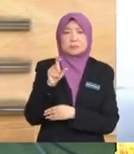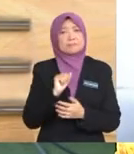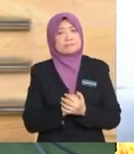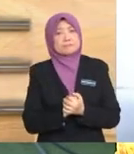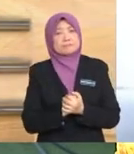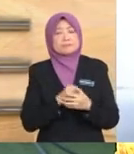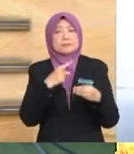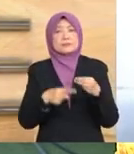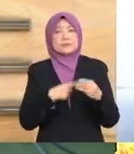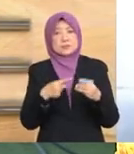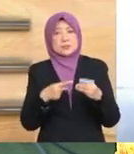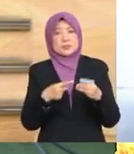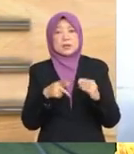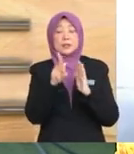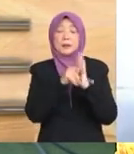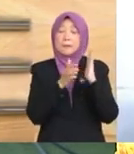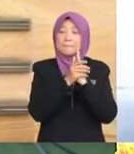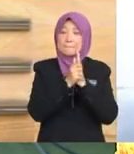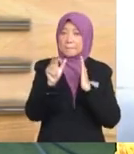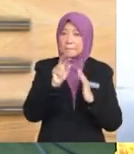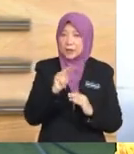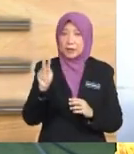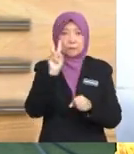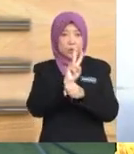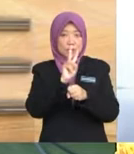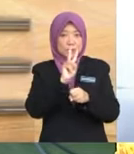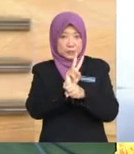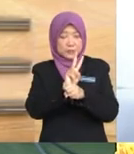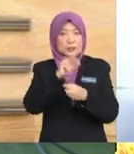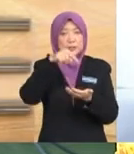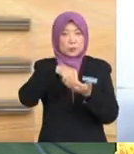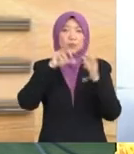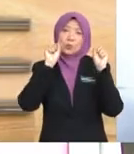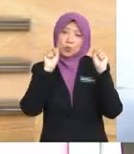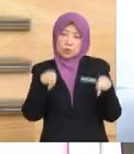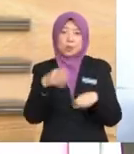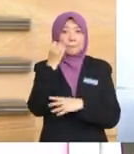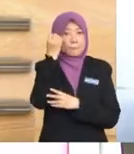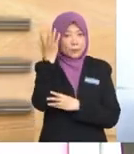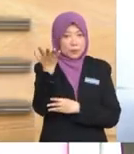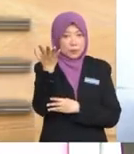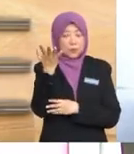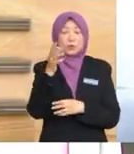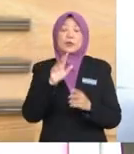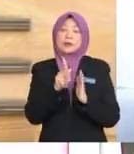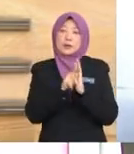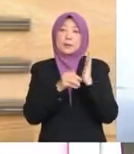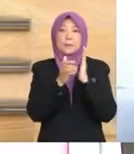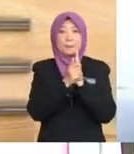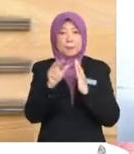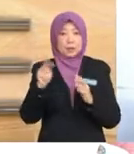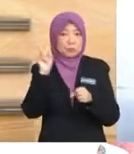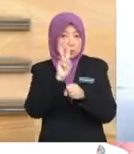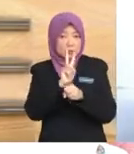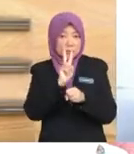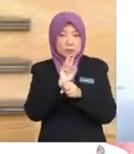dengan kemahiran vocational specific ni. Cikgu boleh terangkan? Okey, kemahiran vocational specific ini